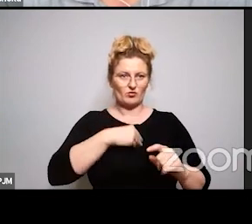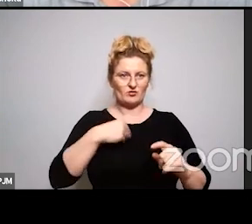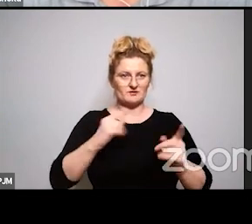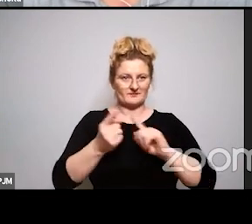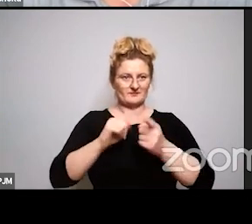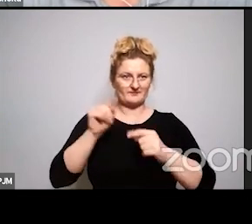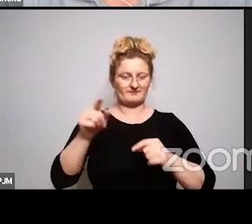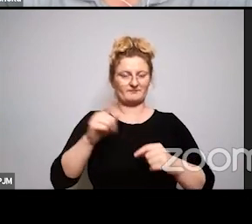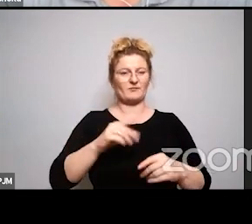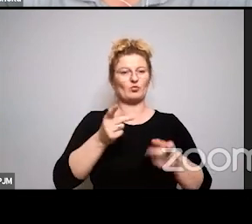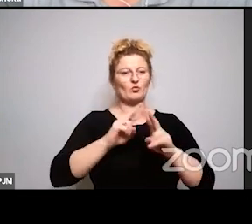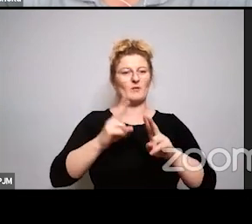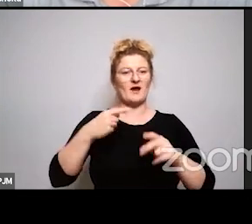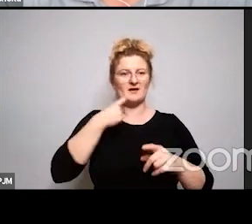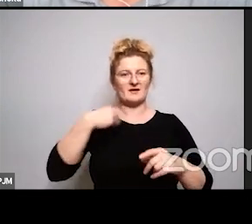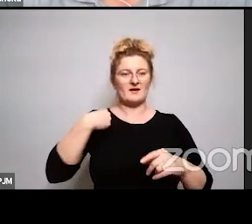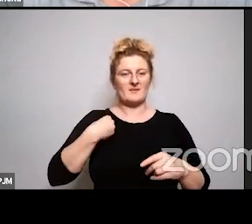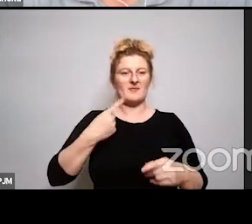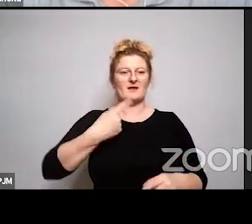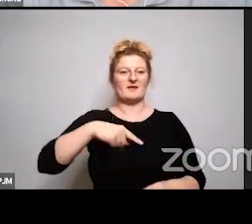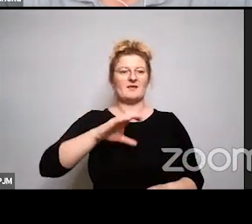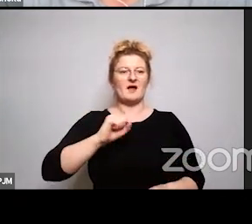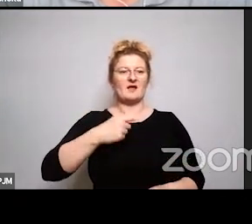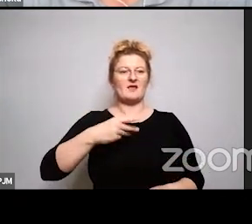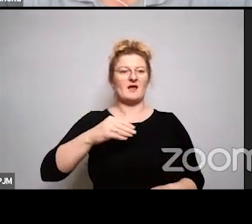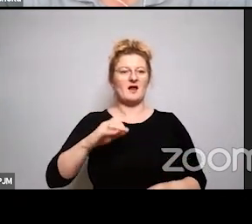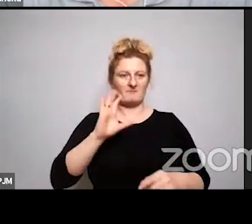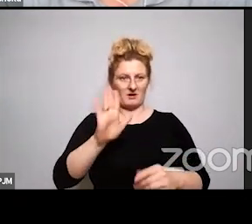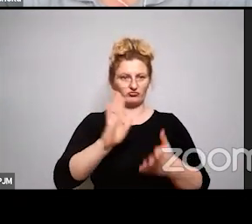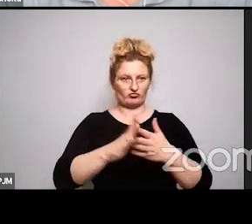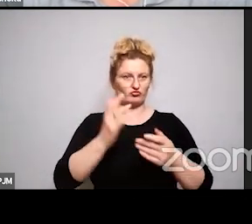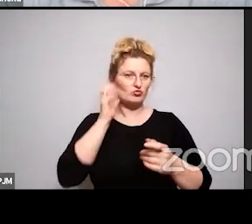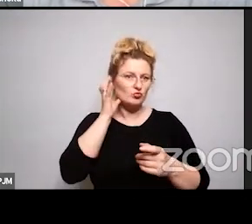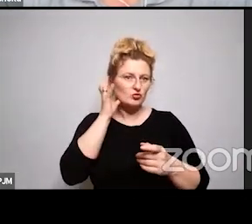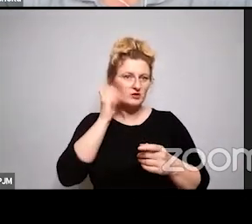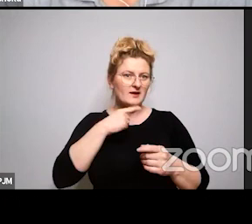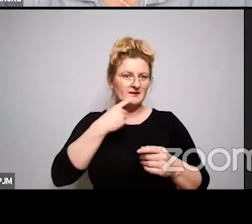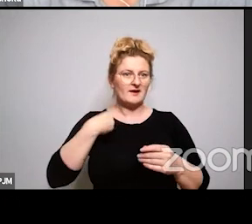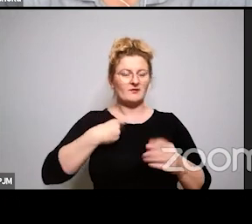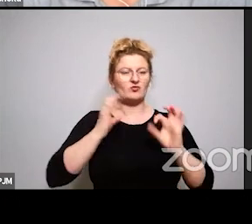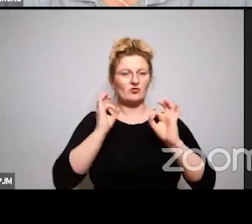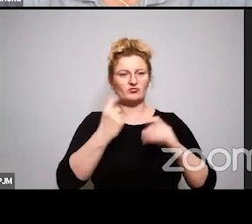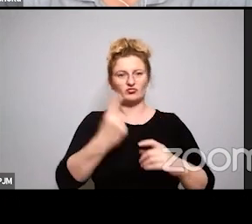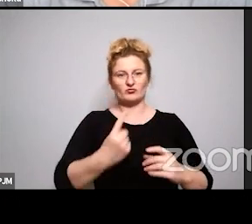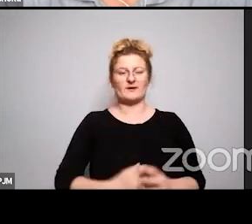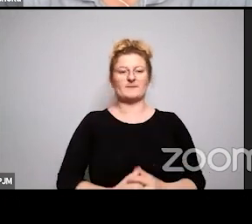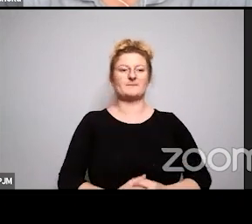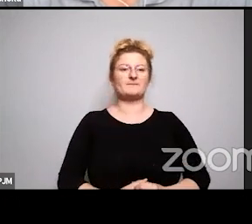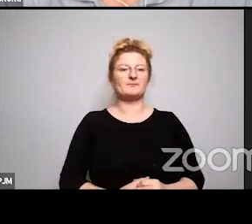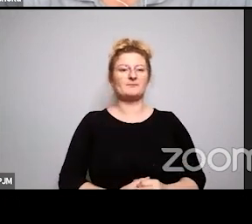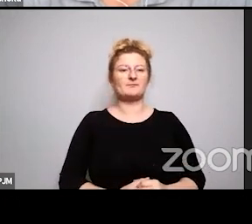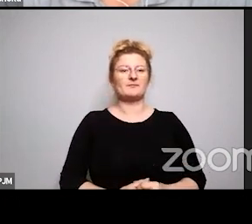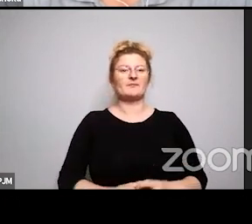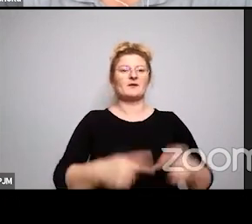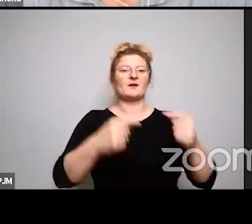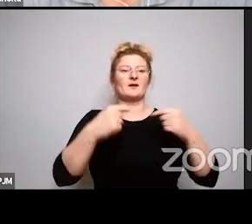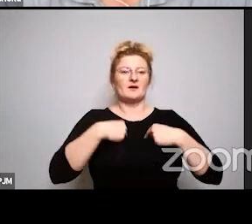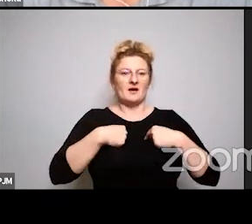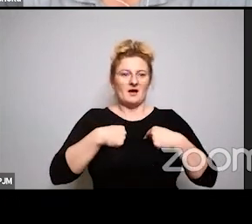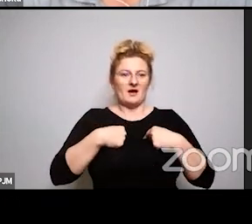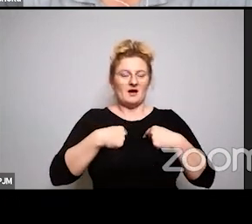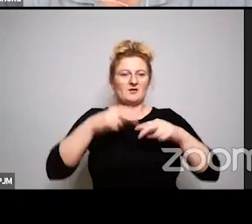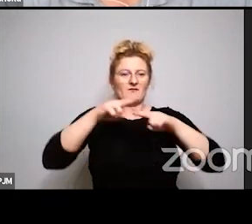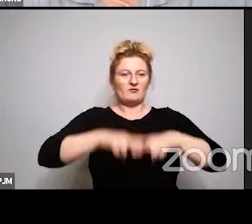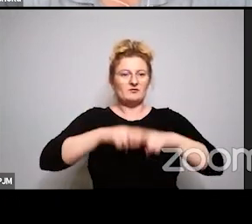Dobra. Daniela, czy już masz tłumaczenie? Yes. Okej, super. Ja ze strony